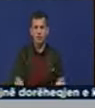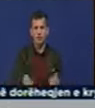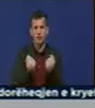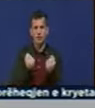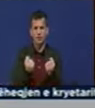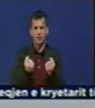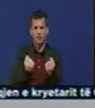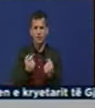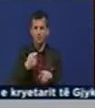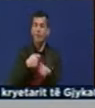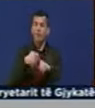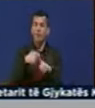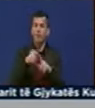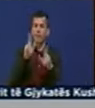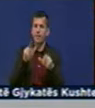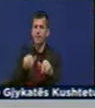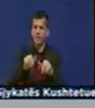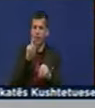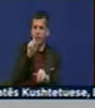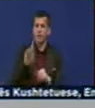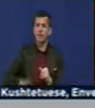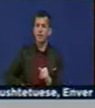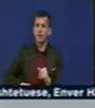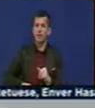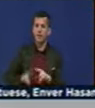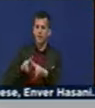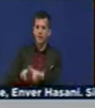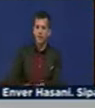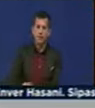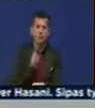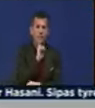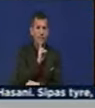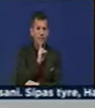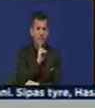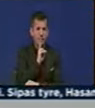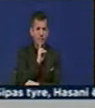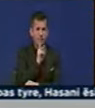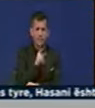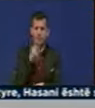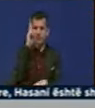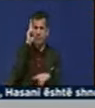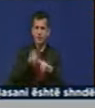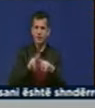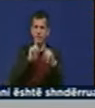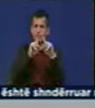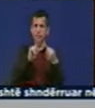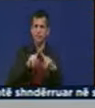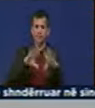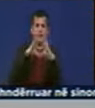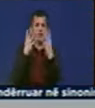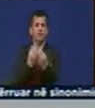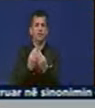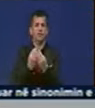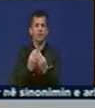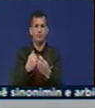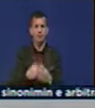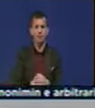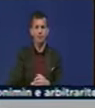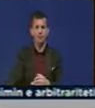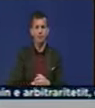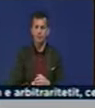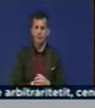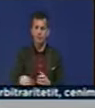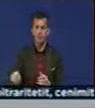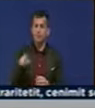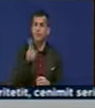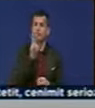ka përmisime, gratë mbeten më pak të përfaqësuara në proceset vendimarse në të gjitha nivellet. Ato janë